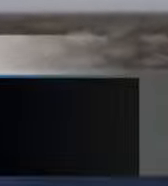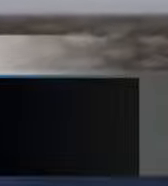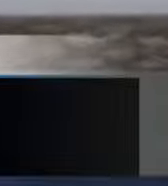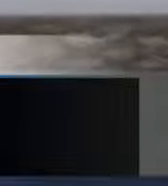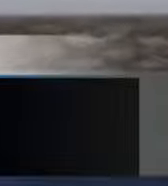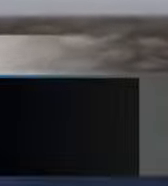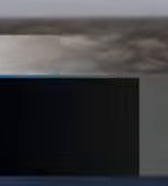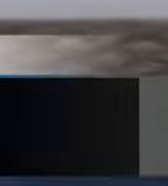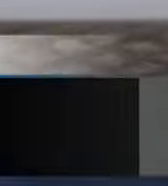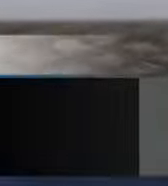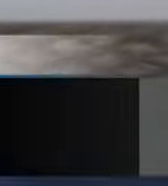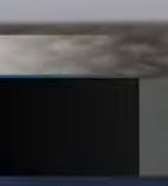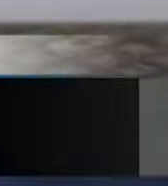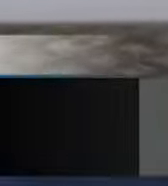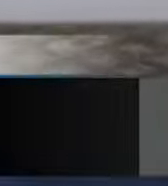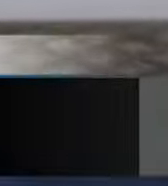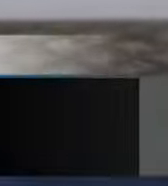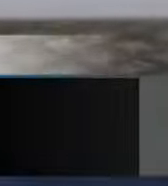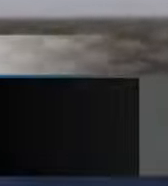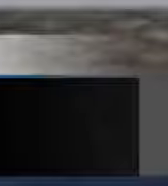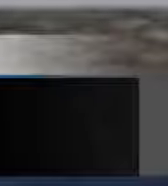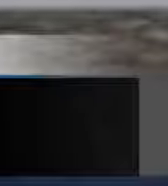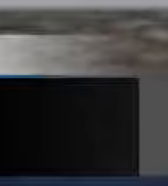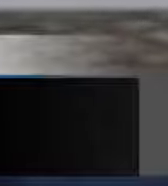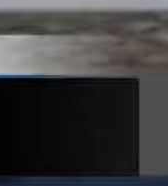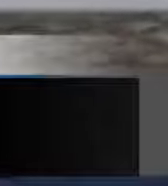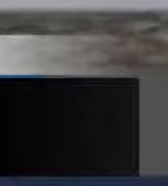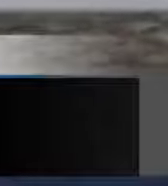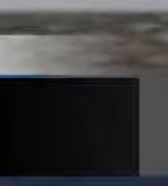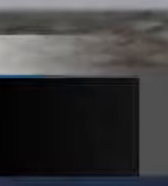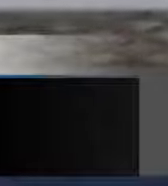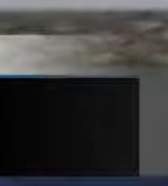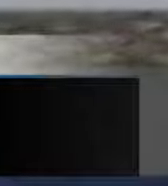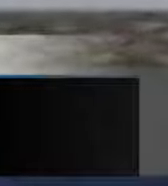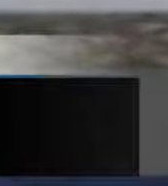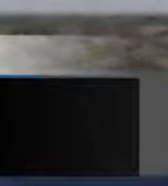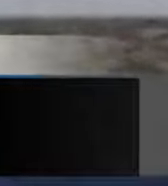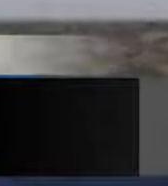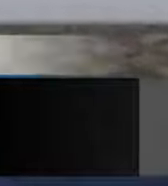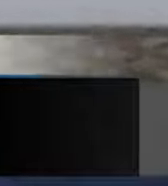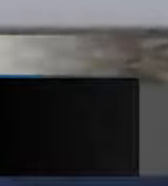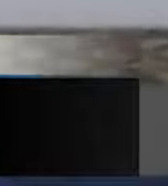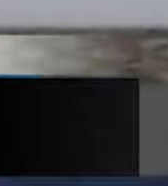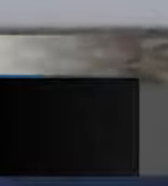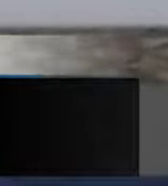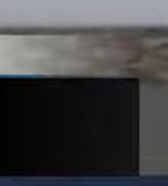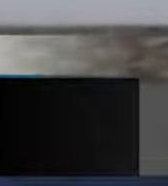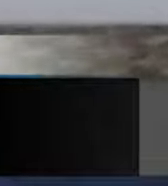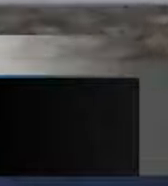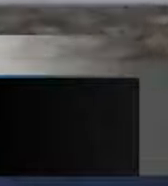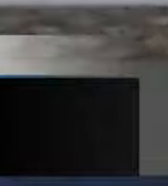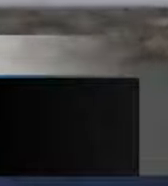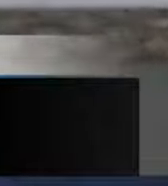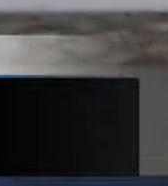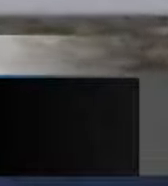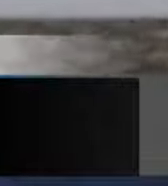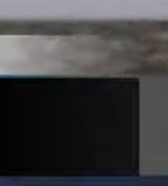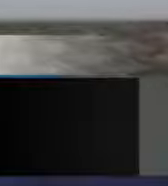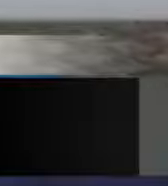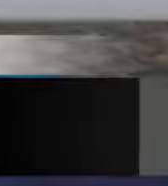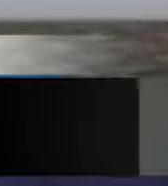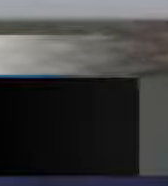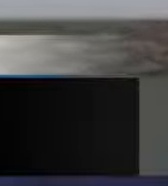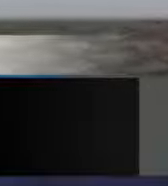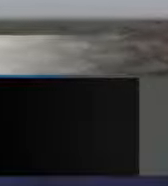오기를 절실하게 기다리고 있기 때문입니다. 목련이 피는 봄이 오면 김포는 서울이 될 수 있을 겁니다. 동료시민이